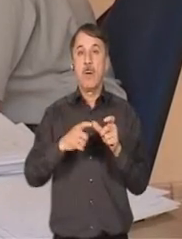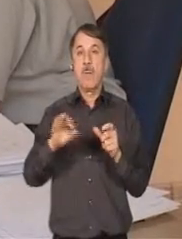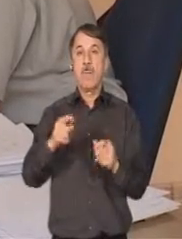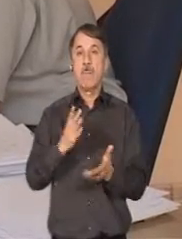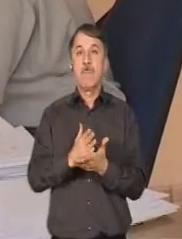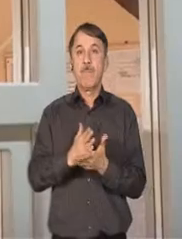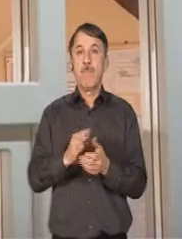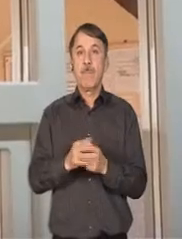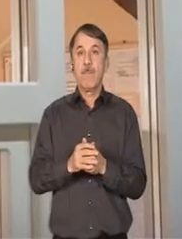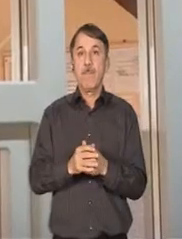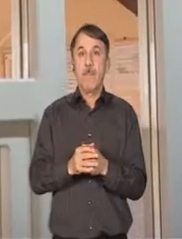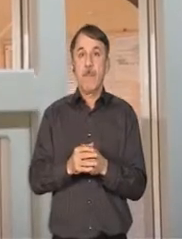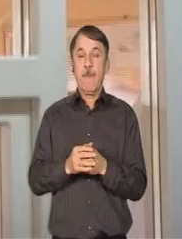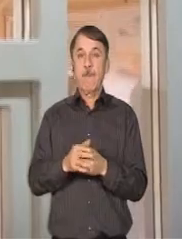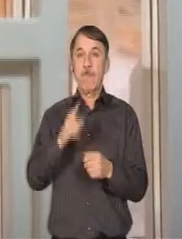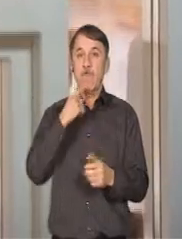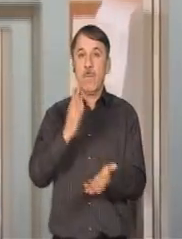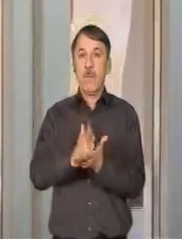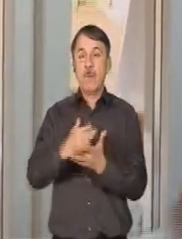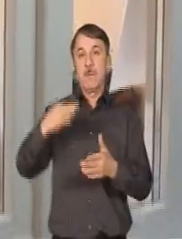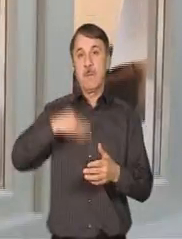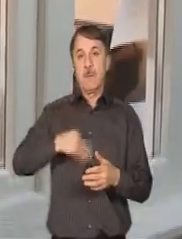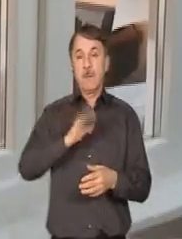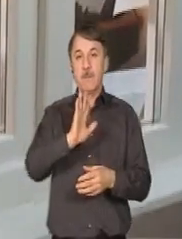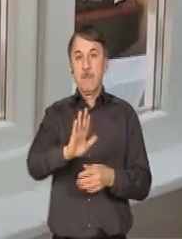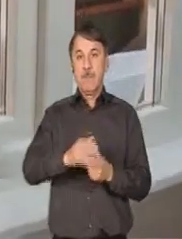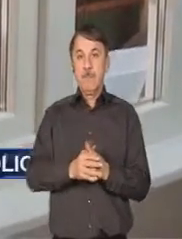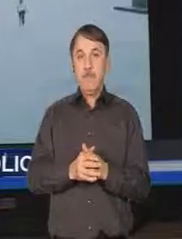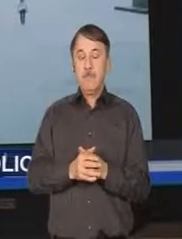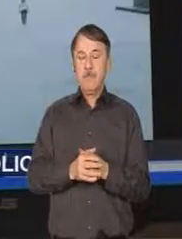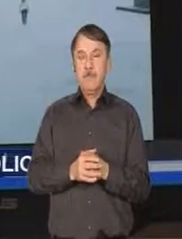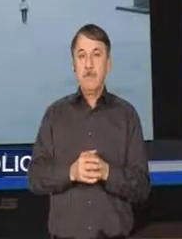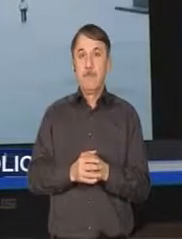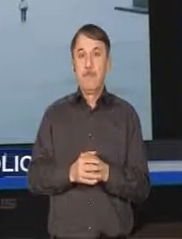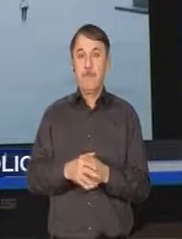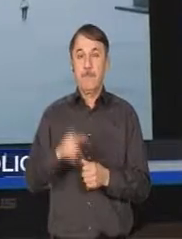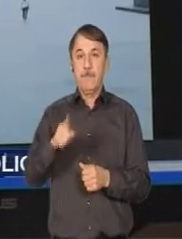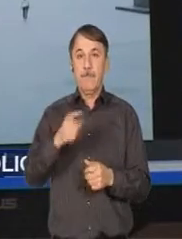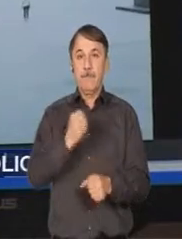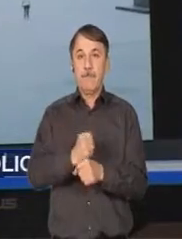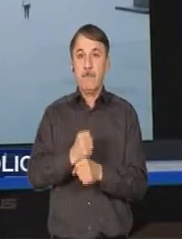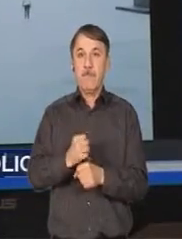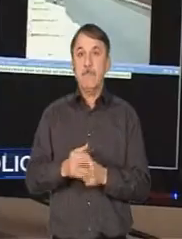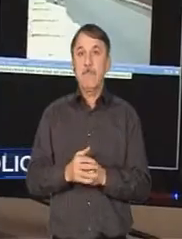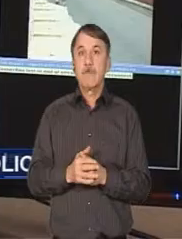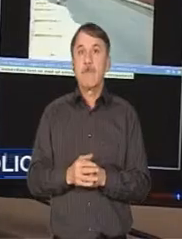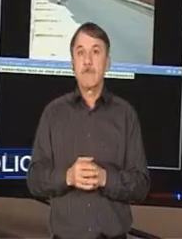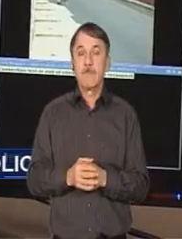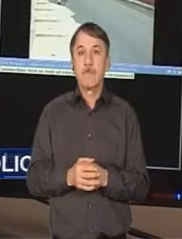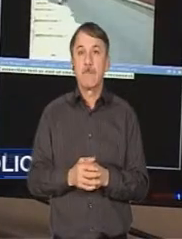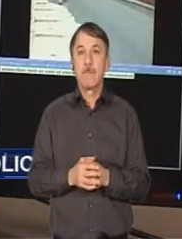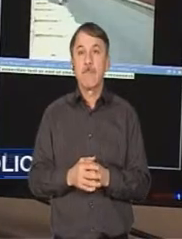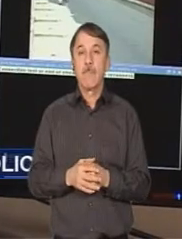i nadležnosti. Komunalna policija utemeljena je kroz Zakon o komunalnoj policiji, koji je donesen još 2009.